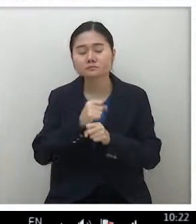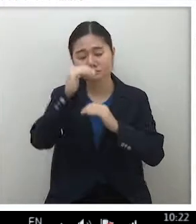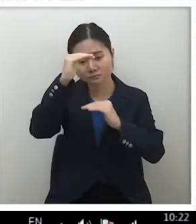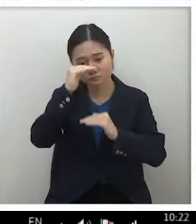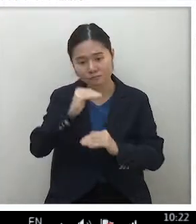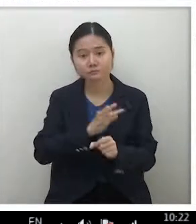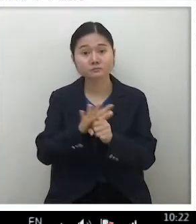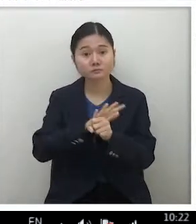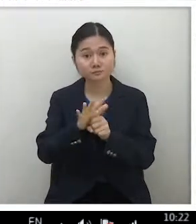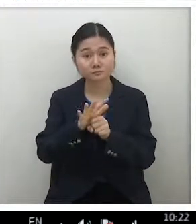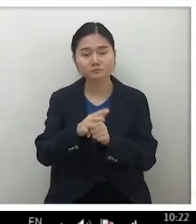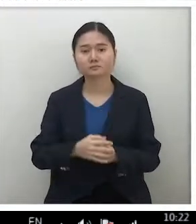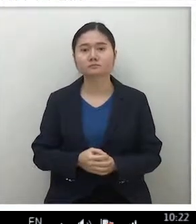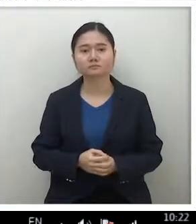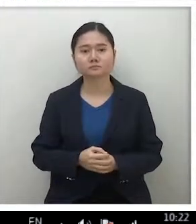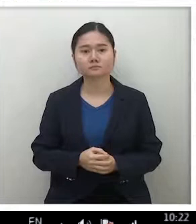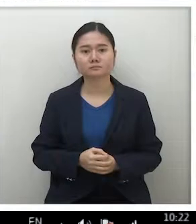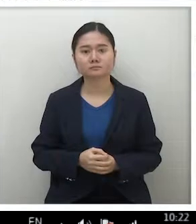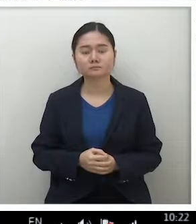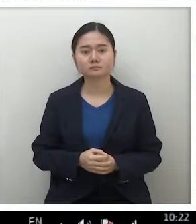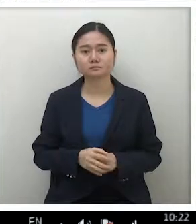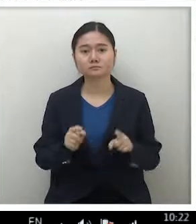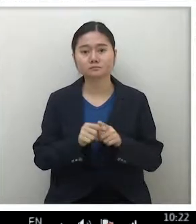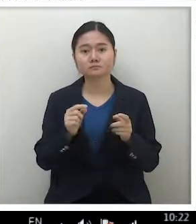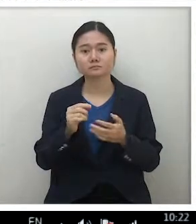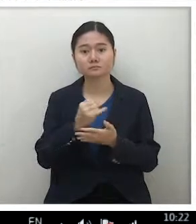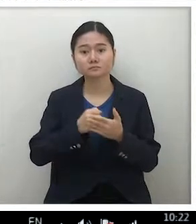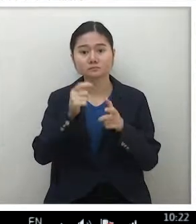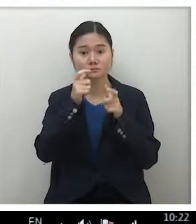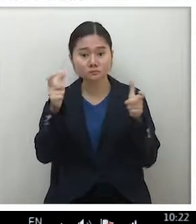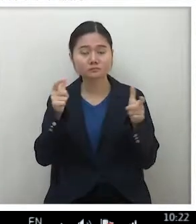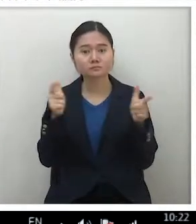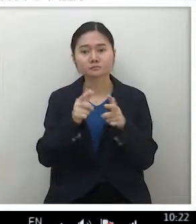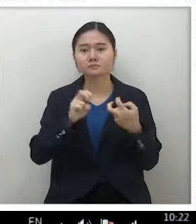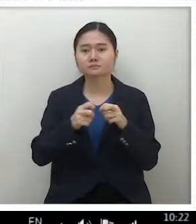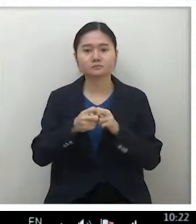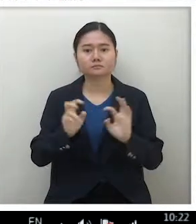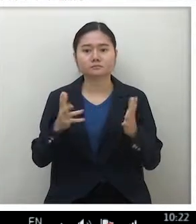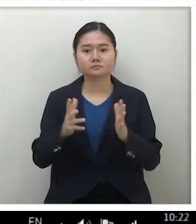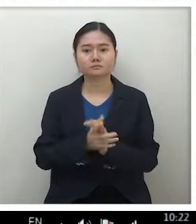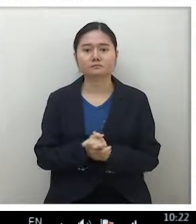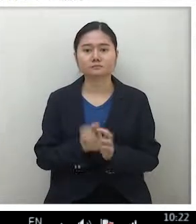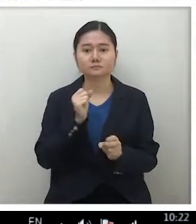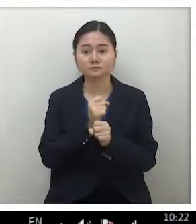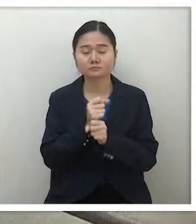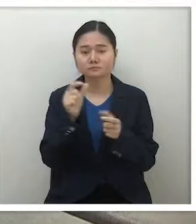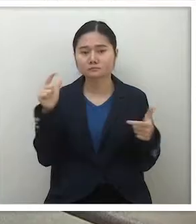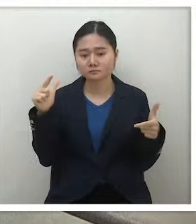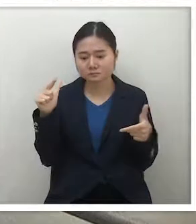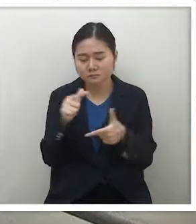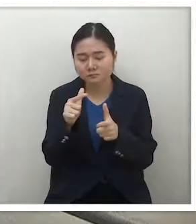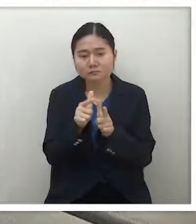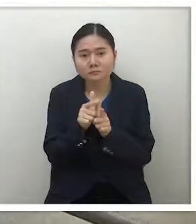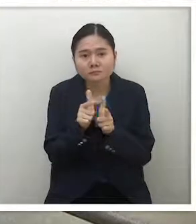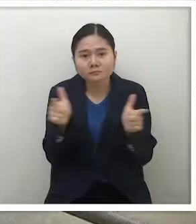ยเราสามารถที่คือเราวาดใหญ่เล็กอยู่ตรงนี้ไม่เป็นปัญหาเราสามารถไปย่อขยายในวิว